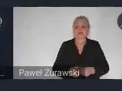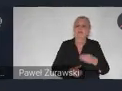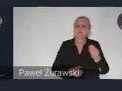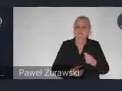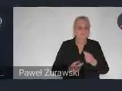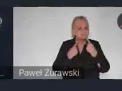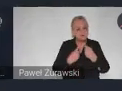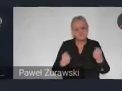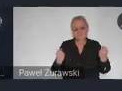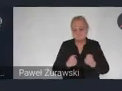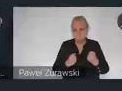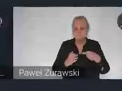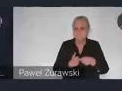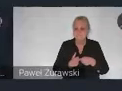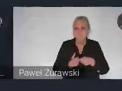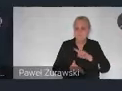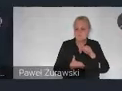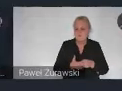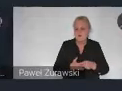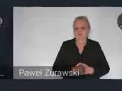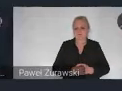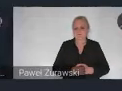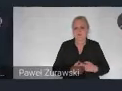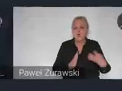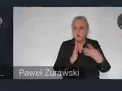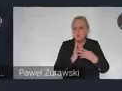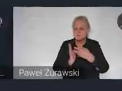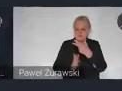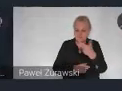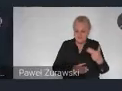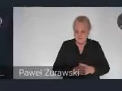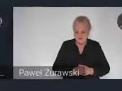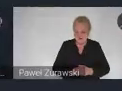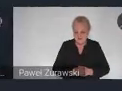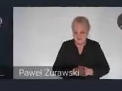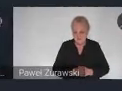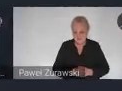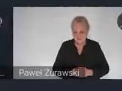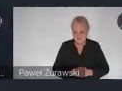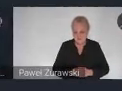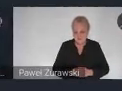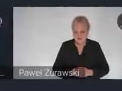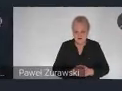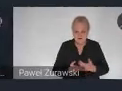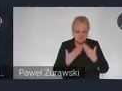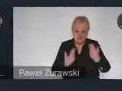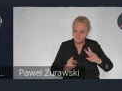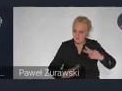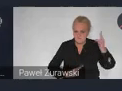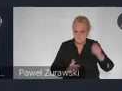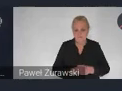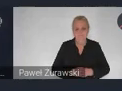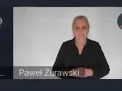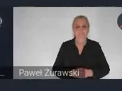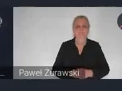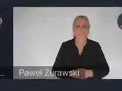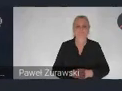iż właśnie od oceny merytorycznej nie ma odwołań